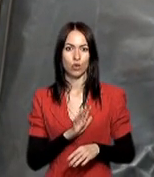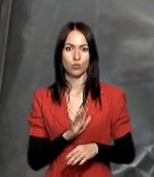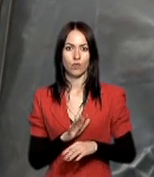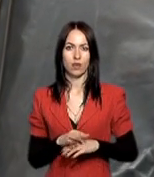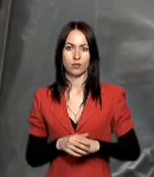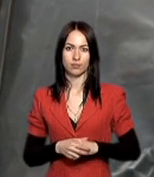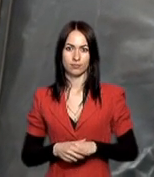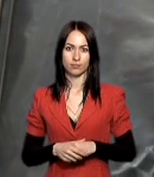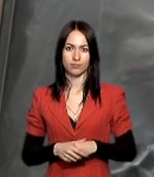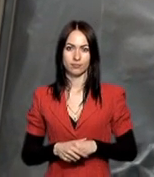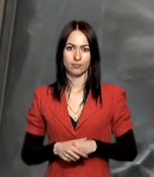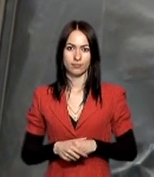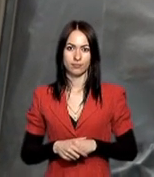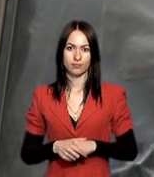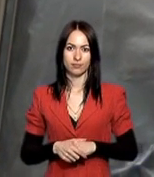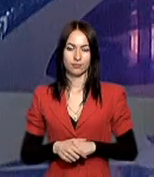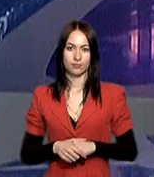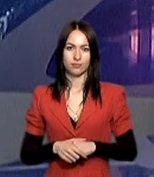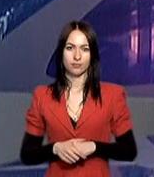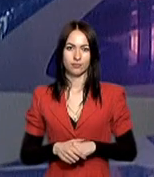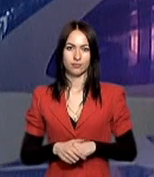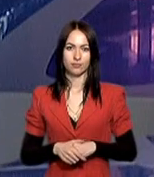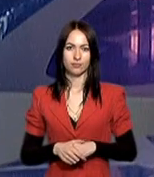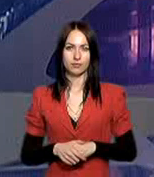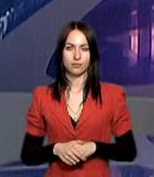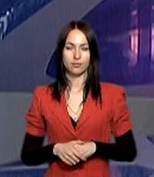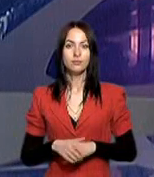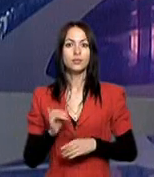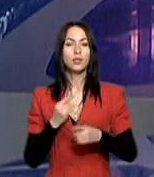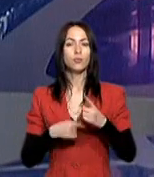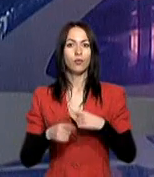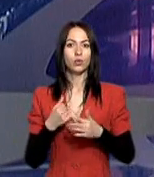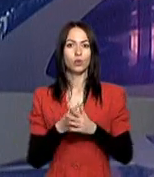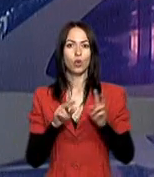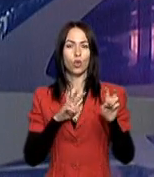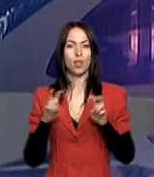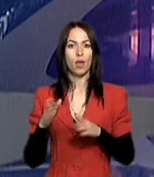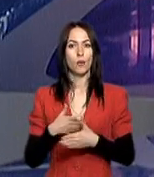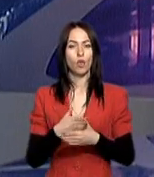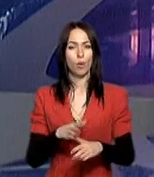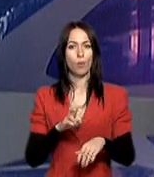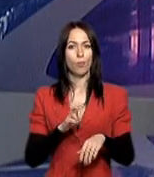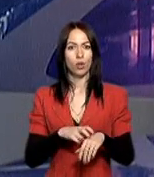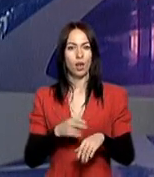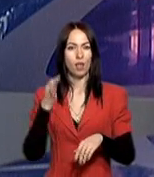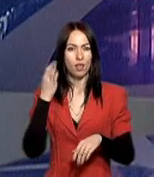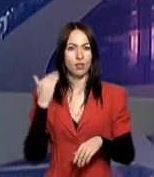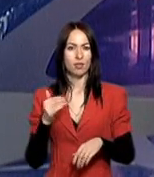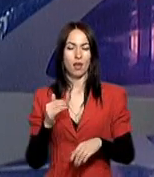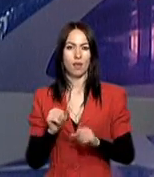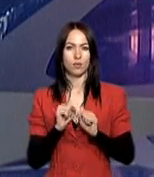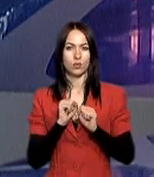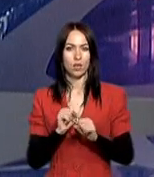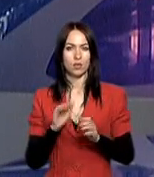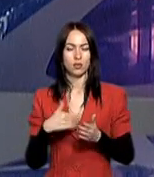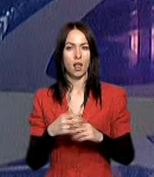Антон Калита. Новини на Суспільному. Харків. І повертаємося до теми допомоги лікарям. Нагадаємо, засоби